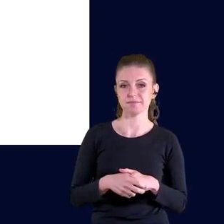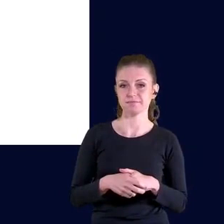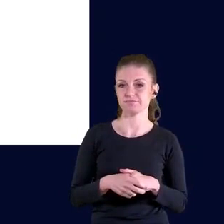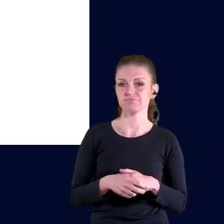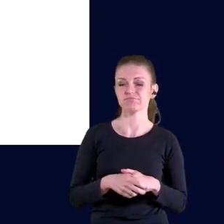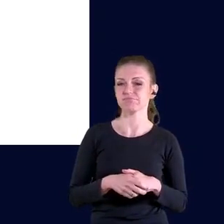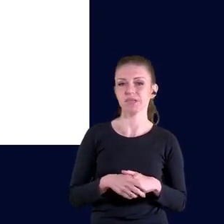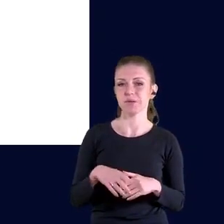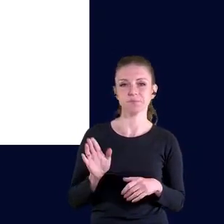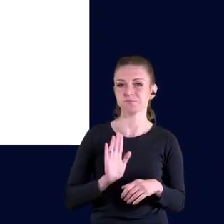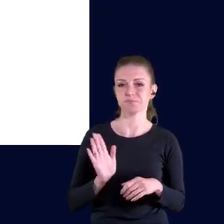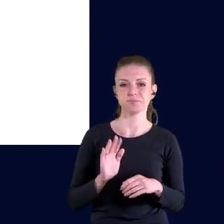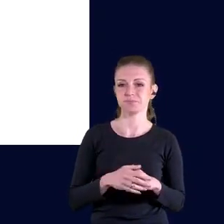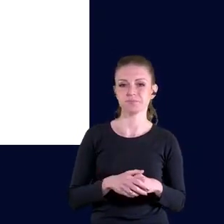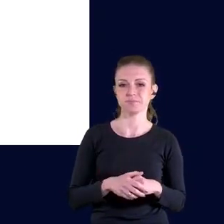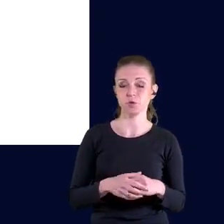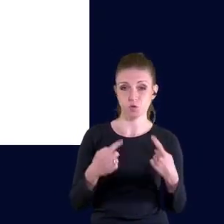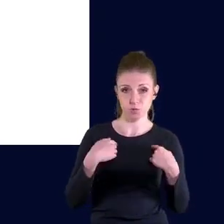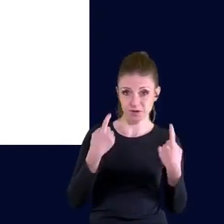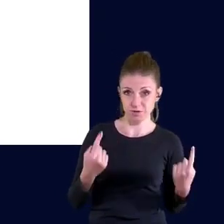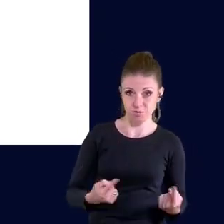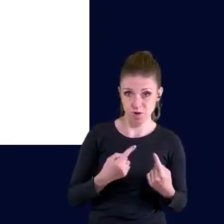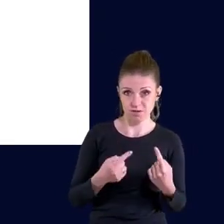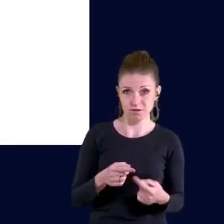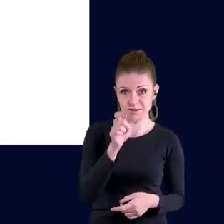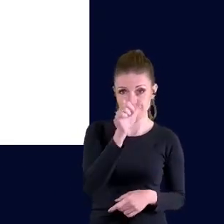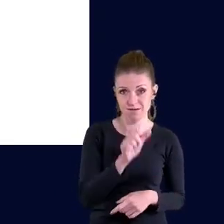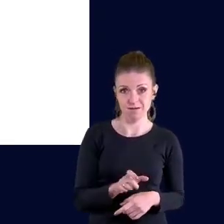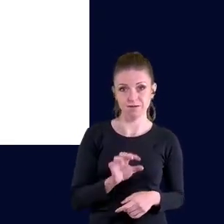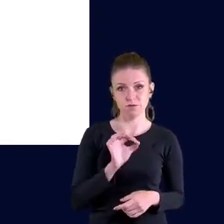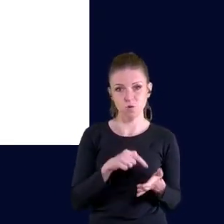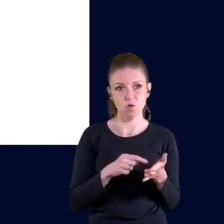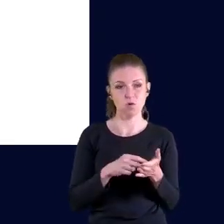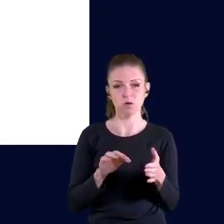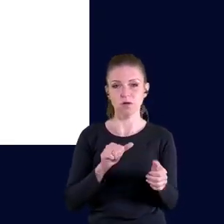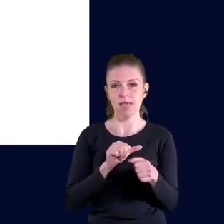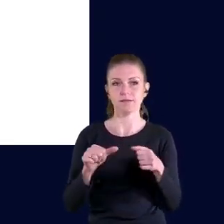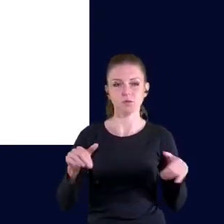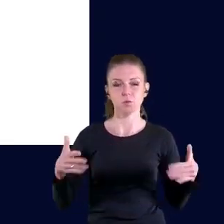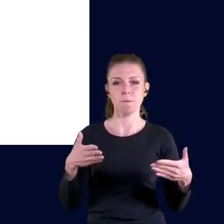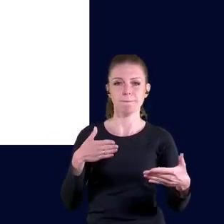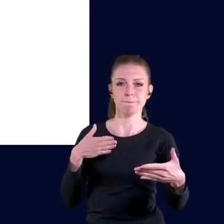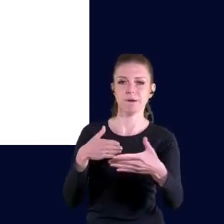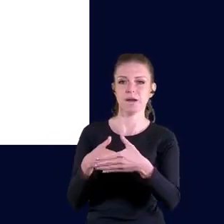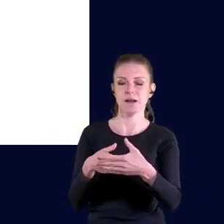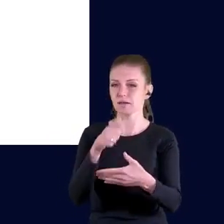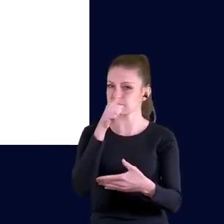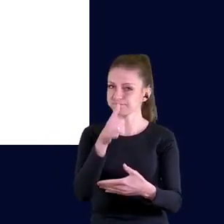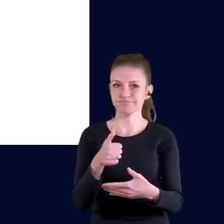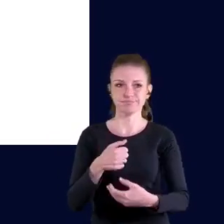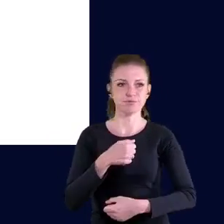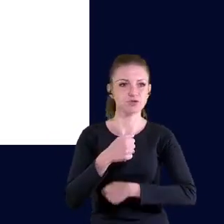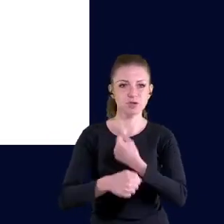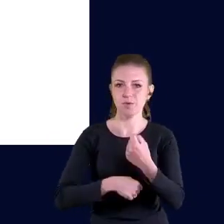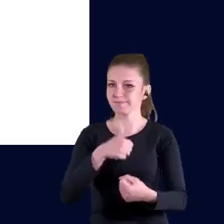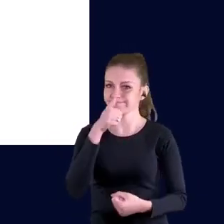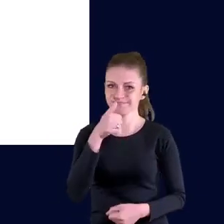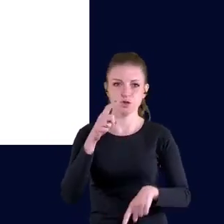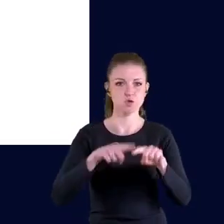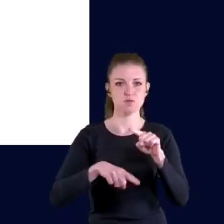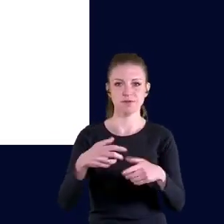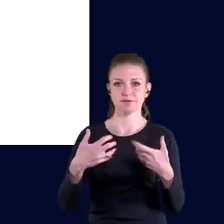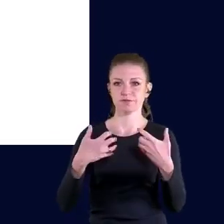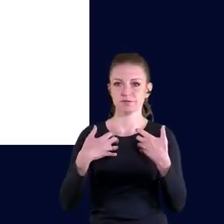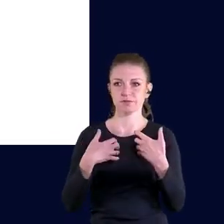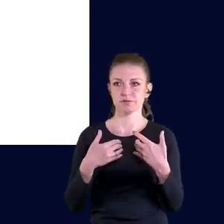sytuację jakiejś osoby która ta osobista sytuacja ogranicza możliwość funkcjonowania kogoś na